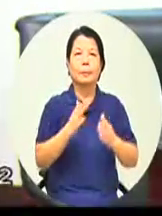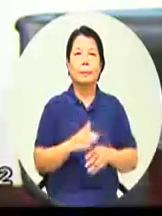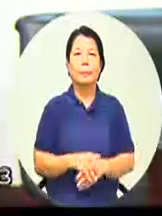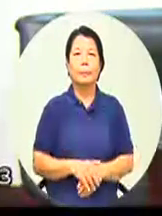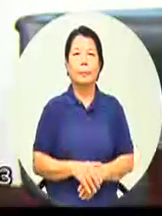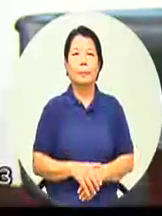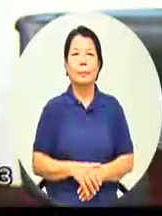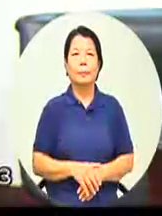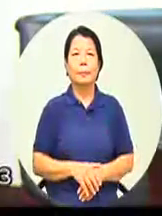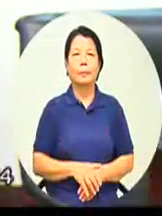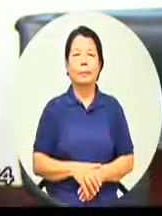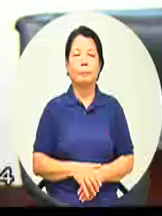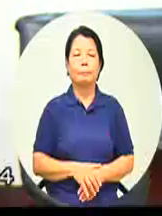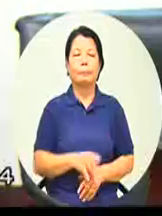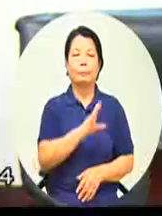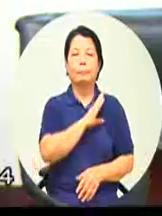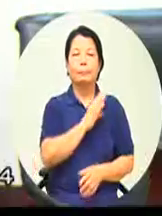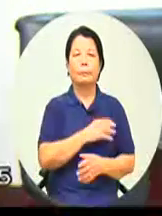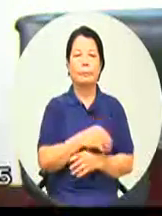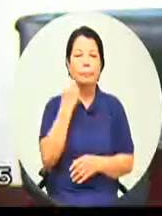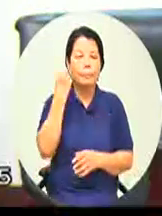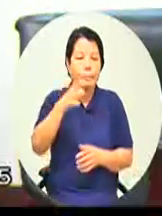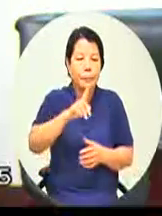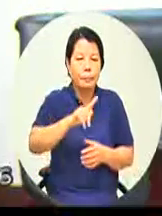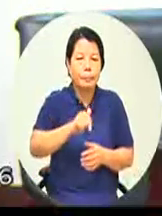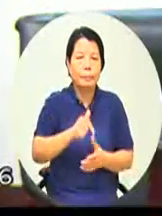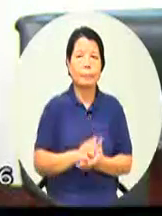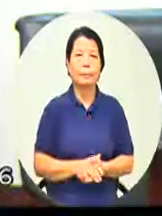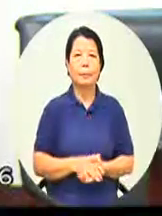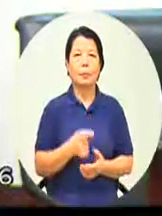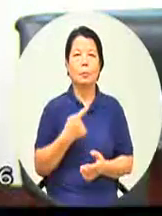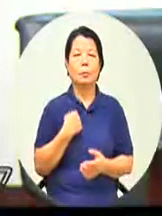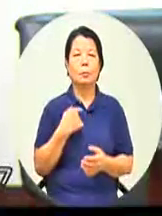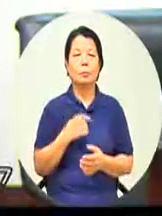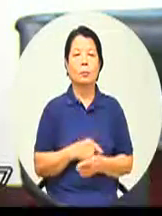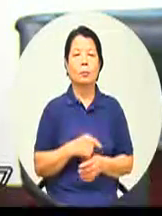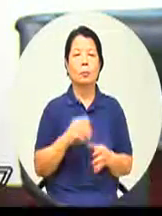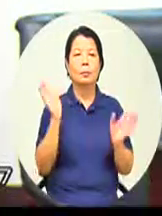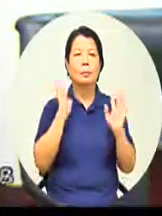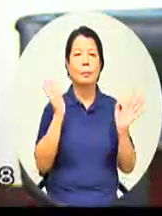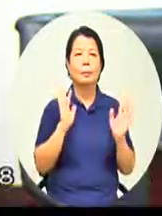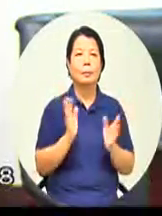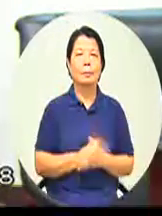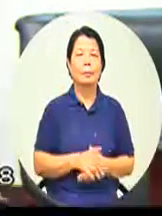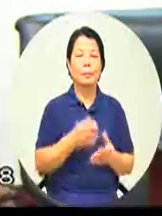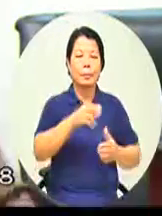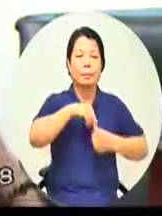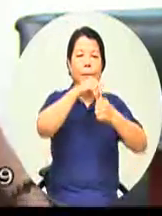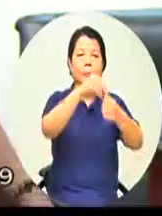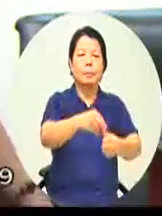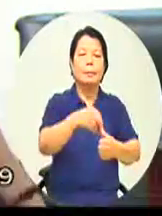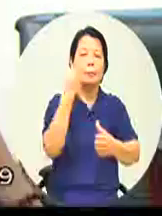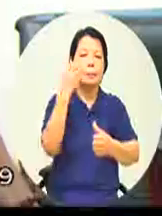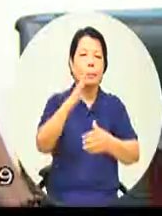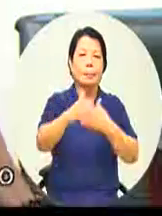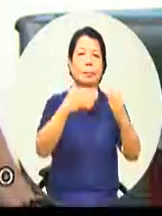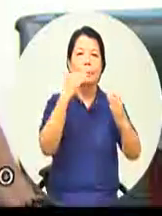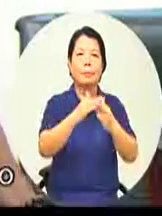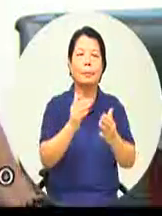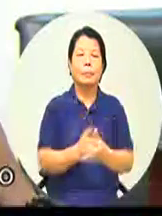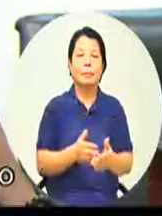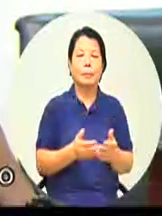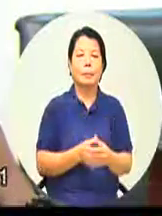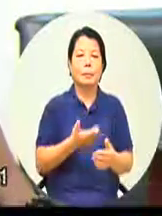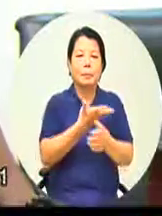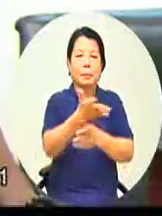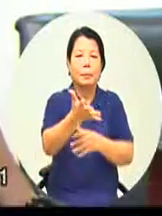校当然有新的老师，当然我的囡仔特别来上来，伫这个新的学校，是有新的老